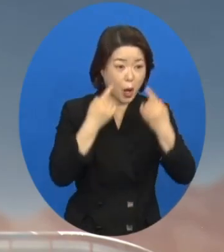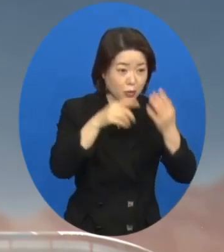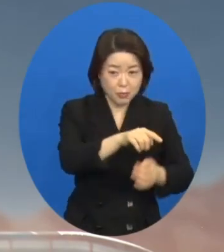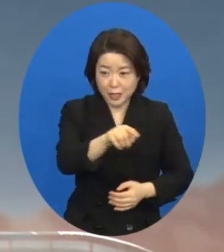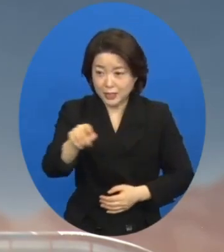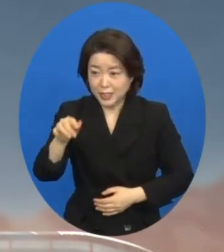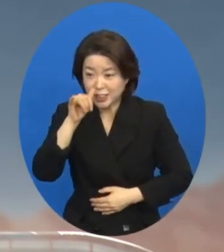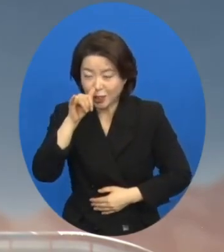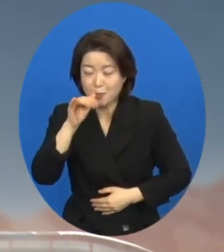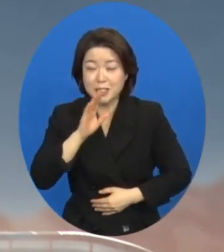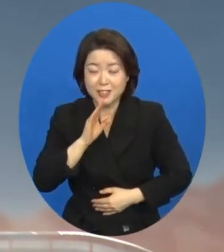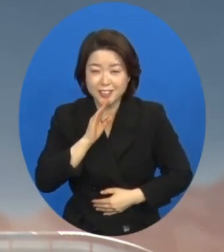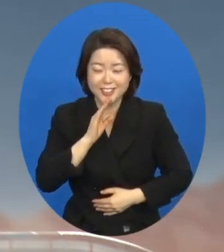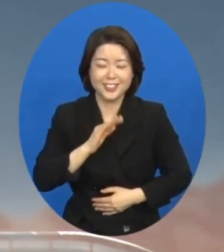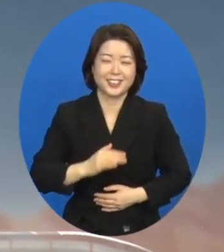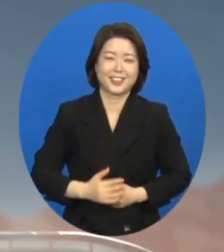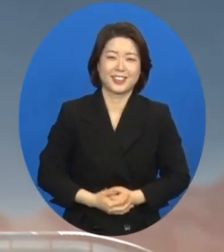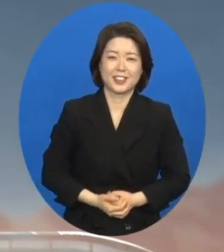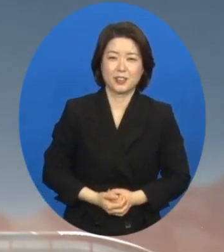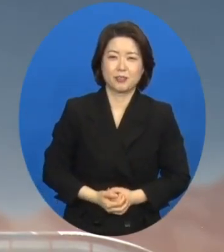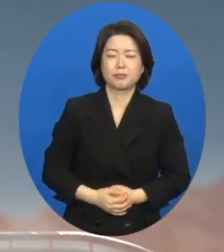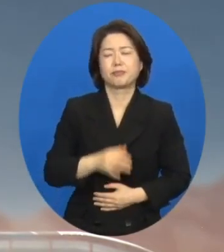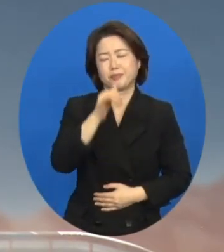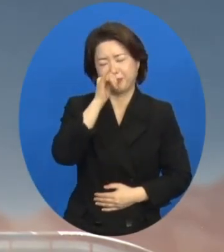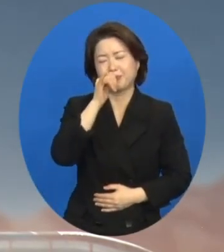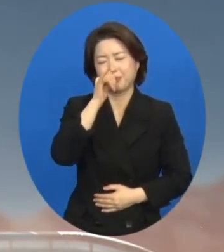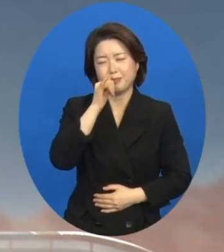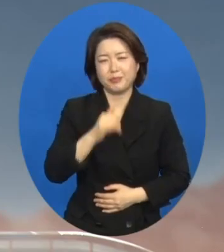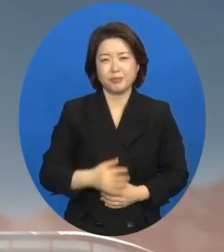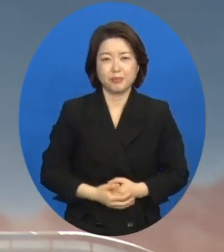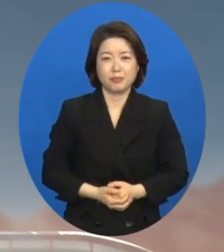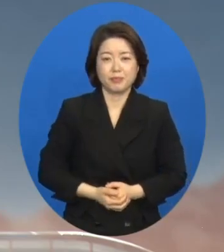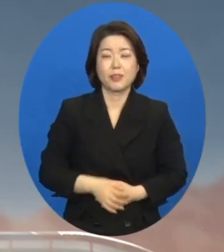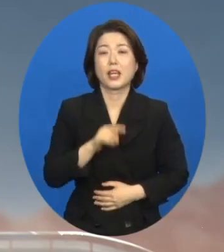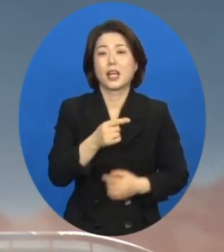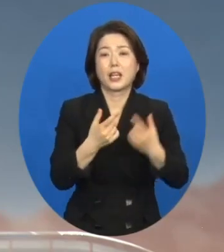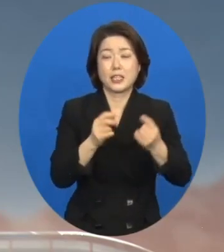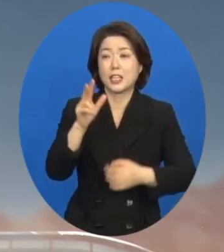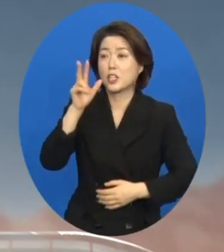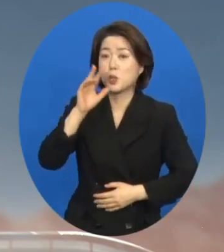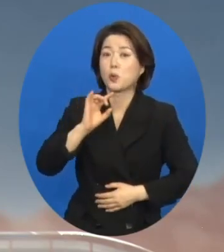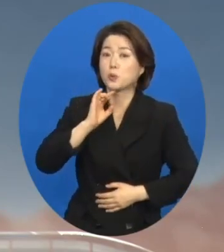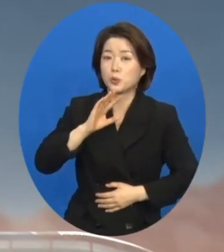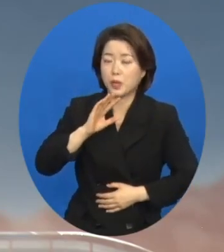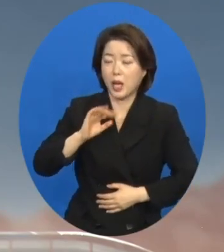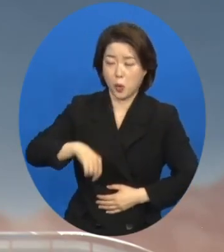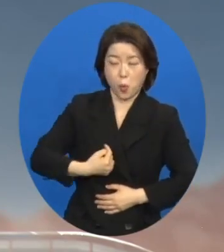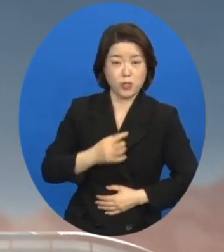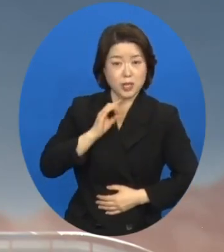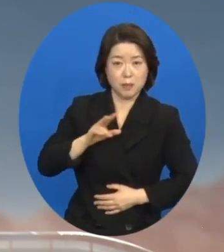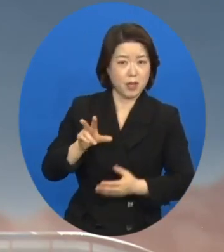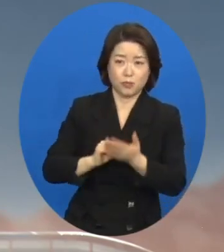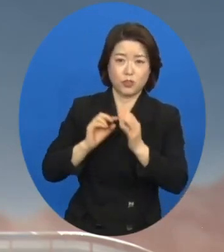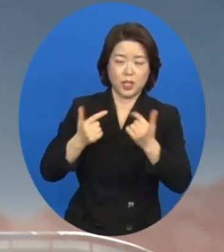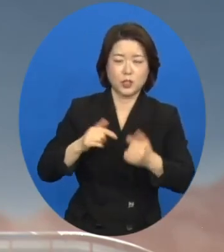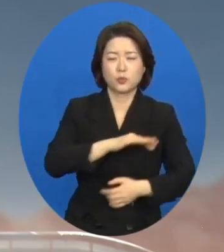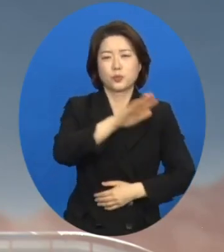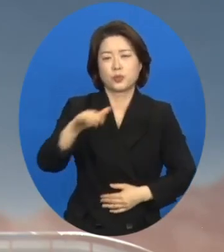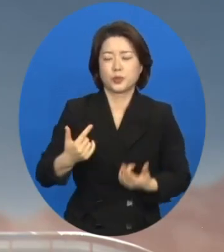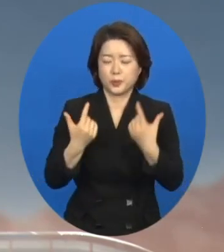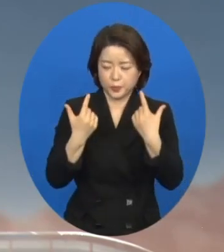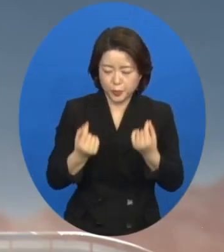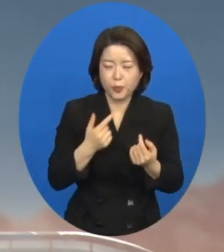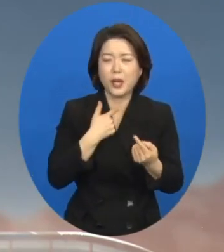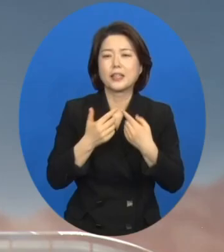그러죠, 지금도. 그죠? 있다니까요. 여러분, 이게 지금 여호수아만의 문제가 아니고, 우리도 동일하게 겪는